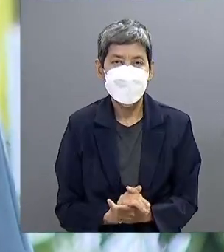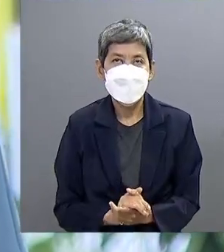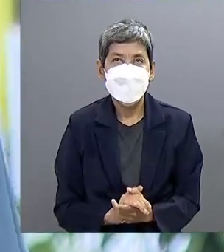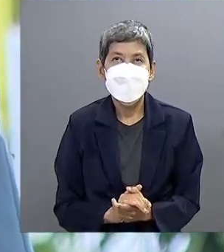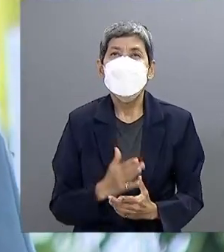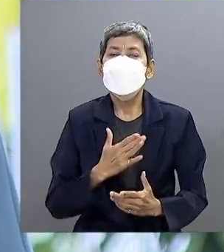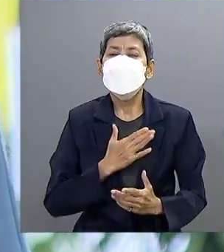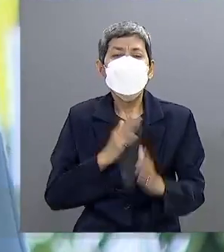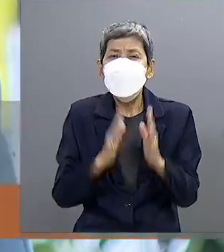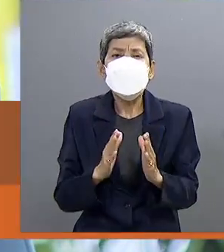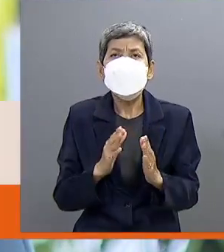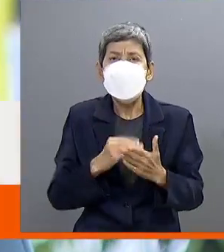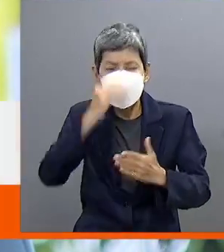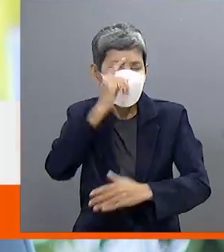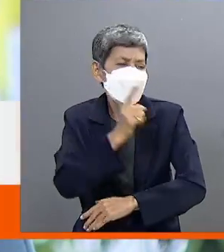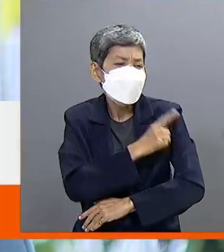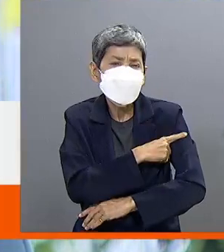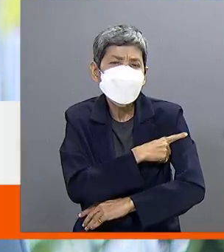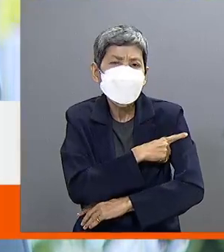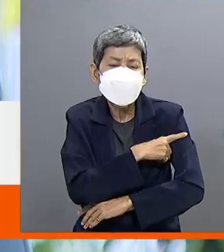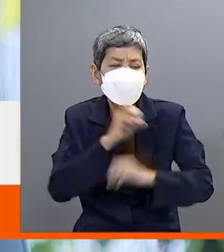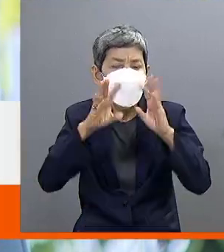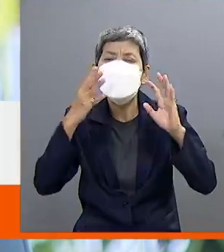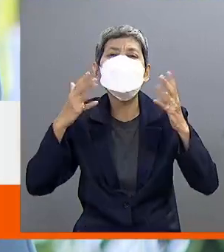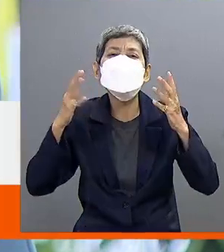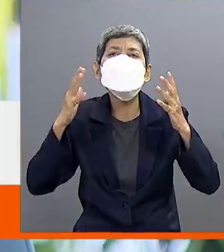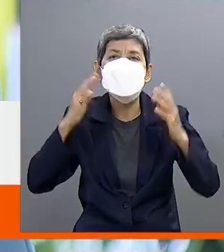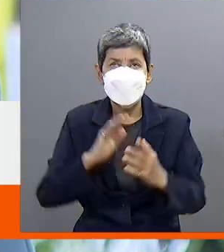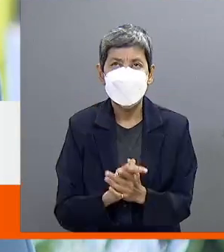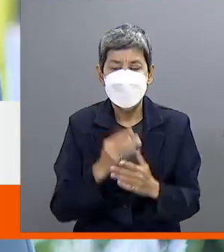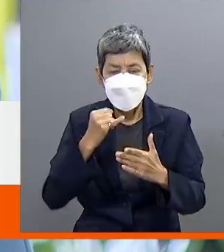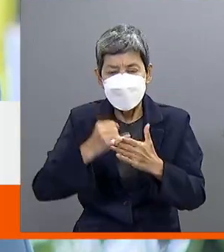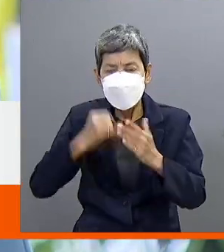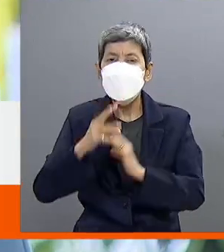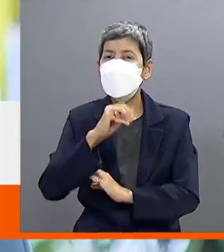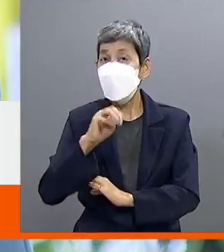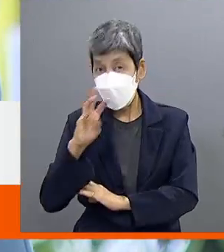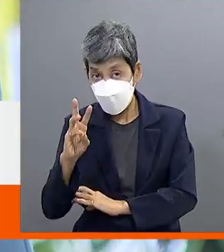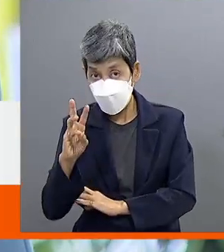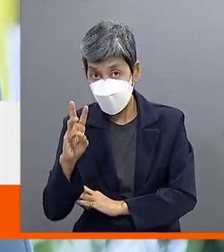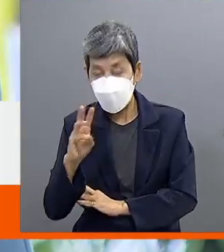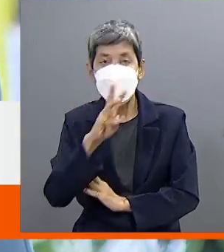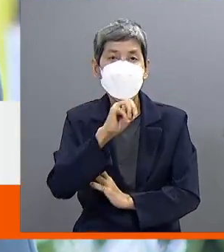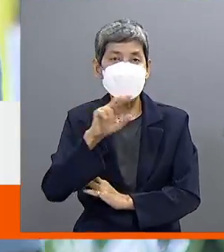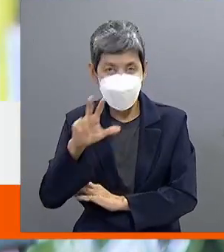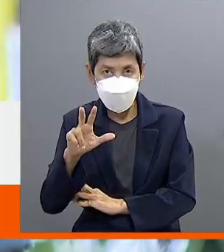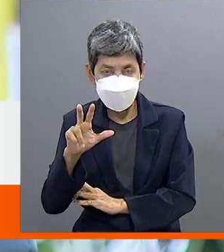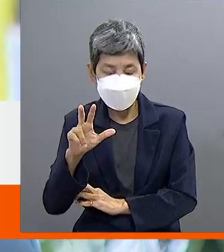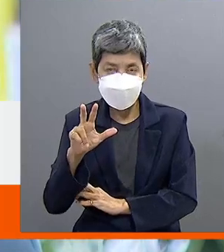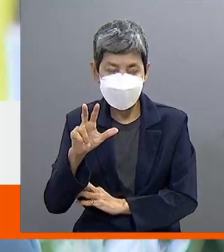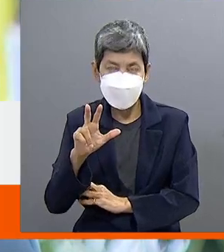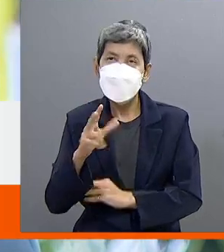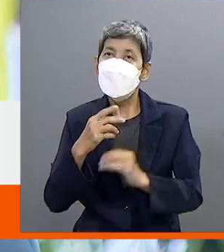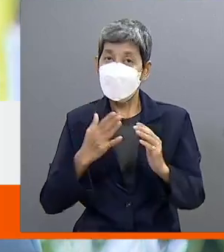ไม่ได้จบปริญญาตรีด้านการศึกษาจบแค่ม.6 ม.3 อย่างตัวผม